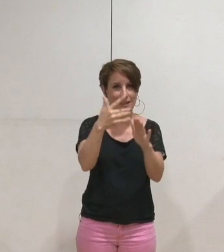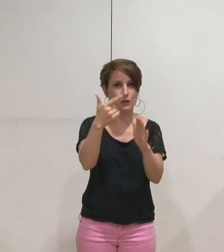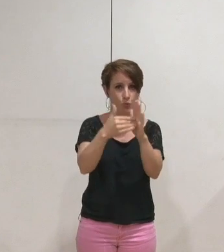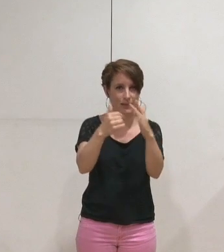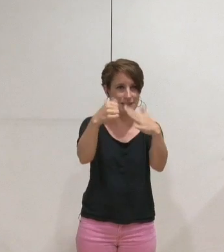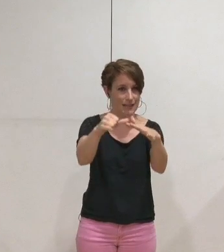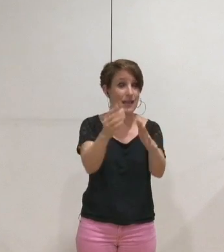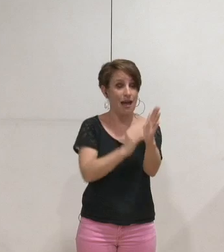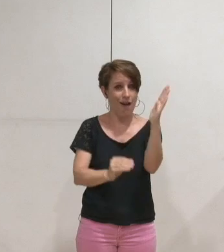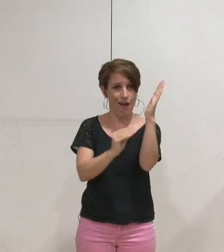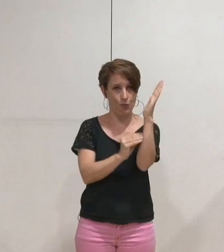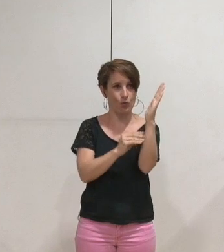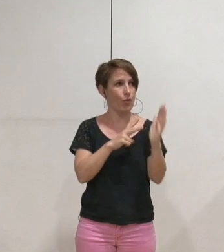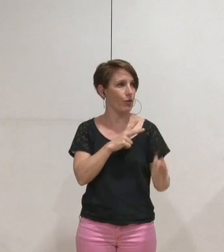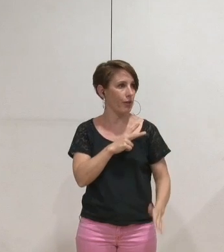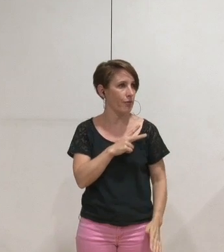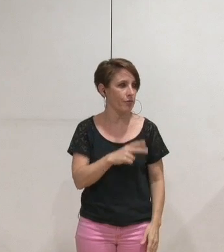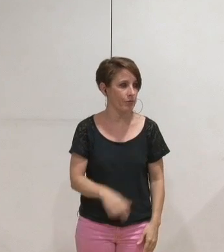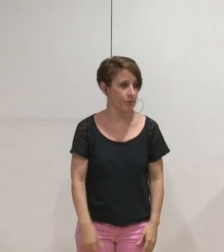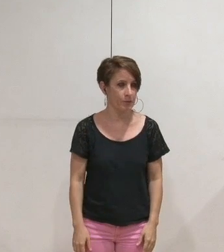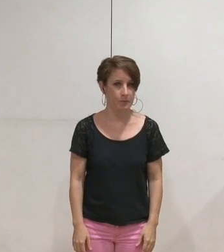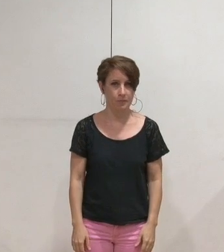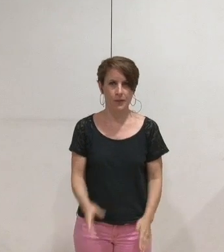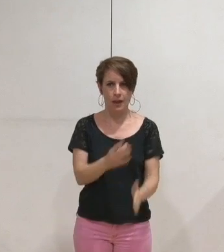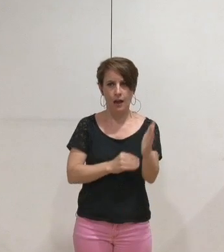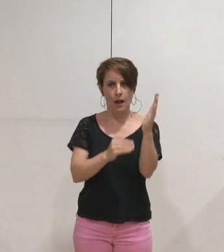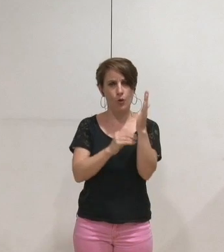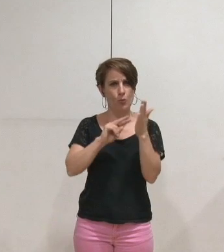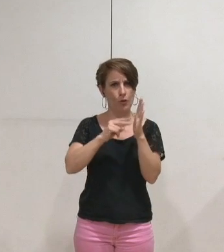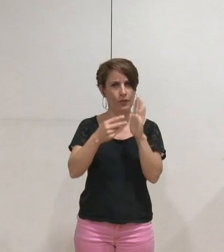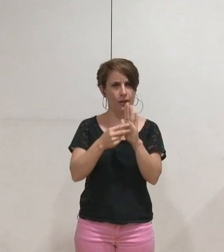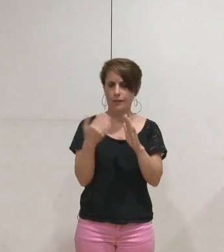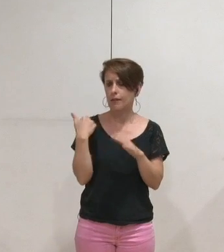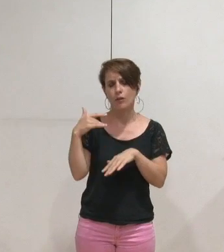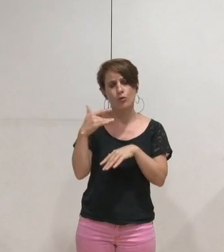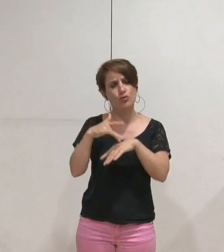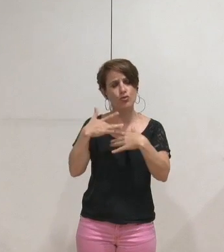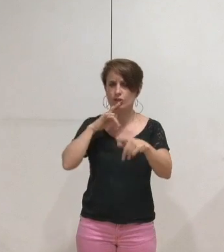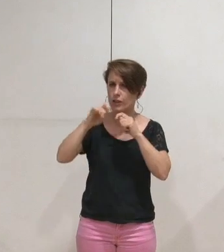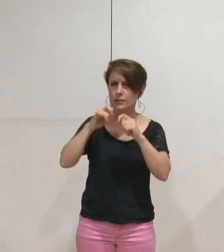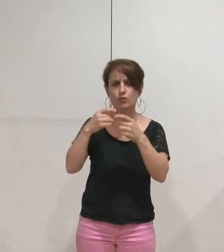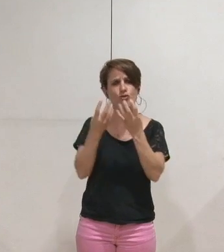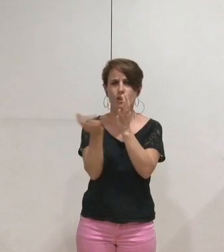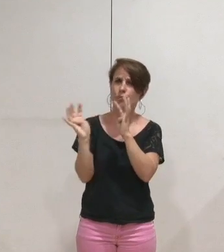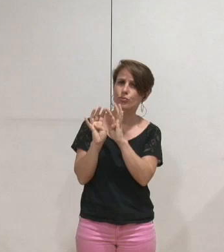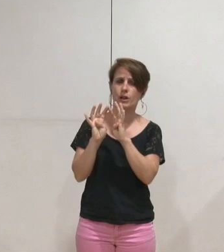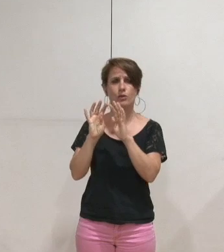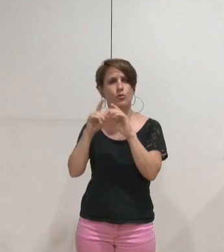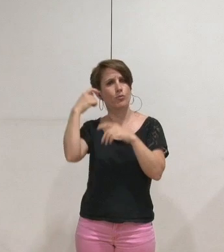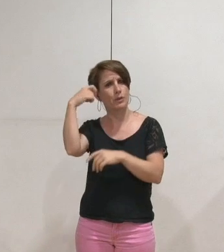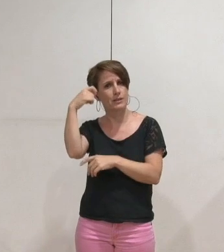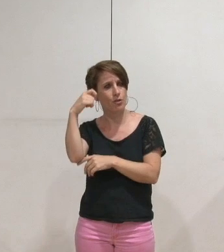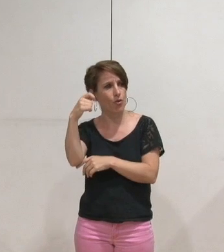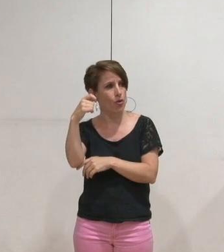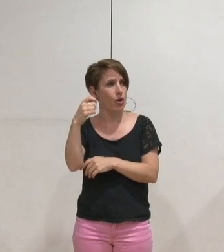un amendement technique que nous avons abordé également en conférence des présidents qui soulligne que